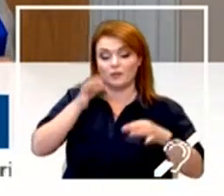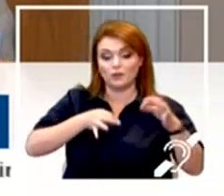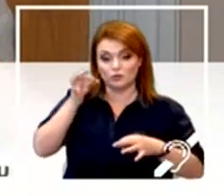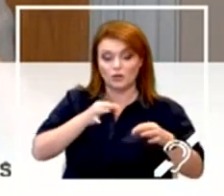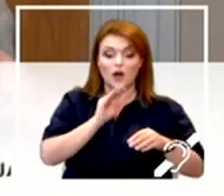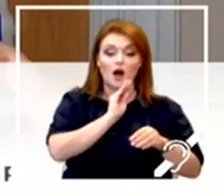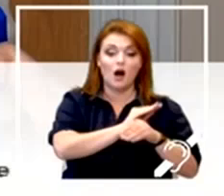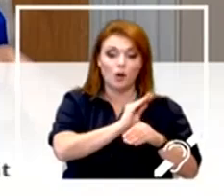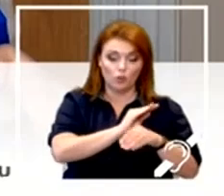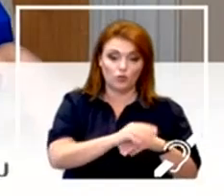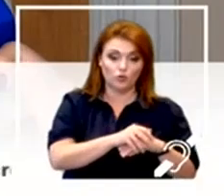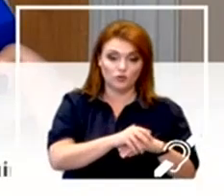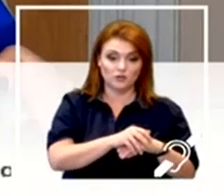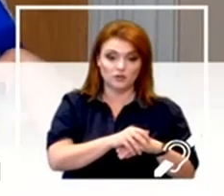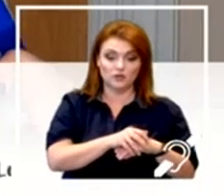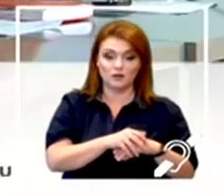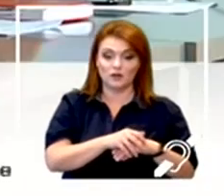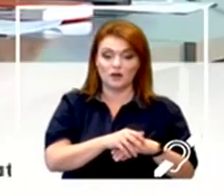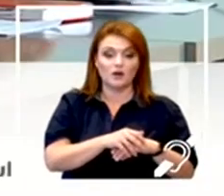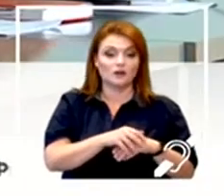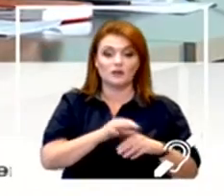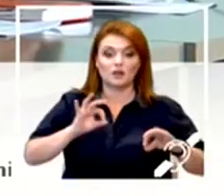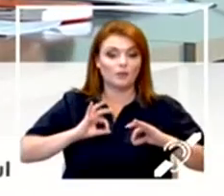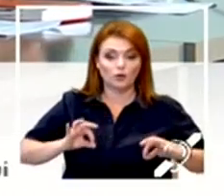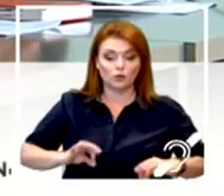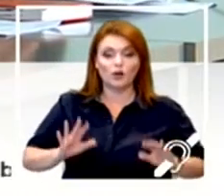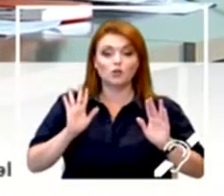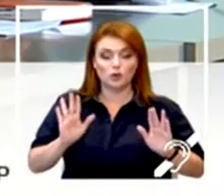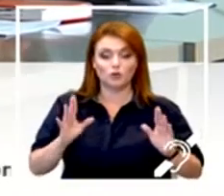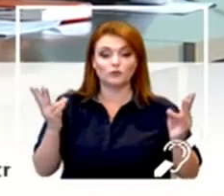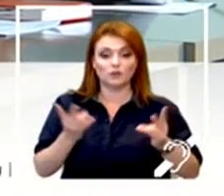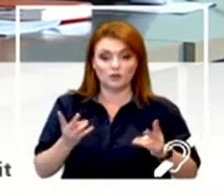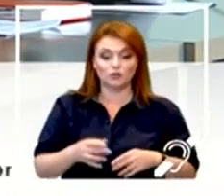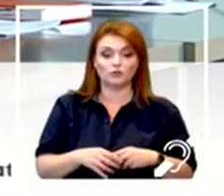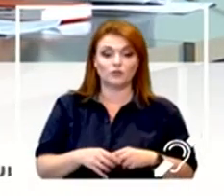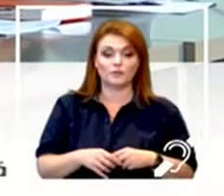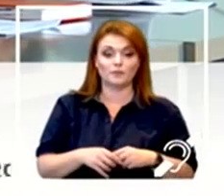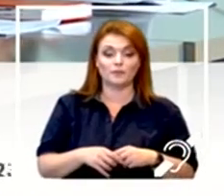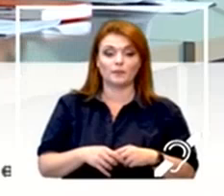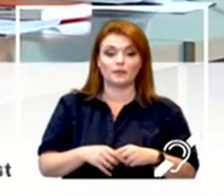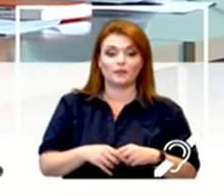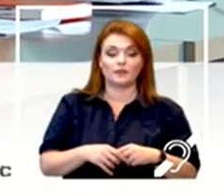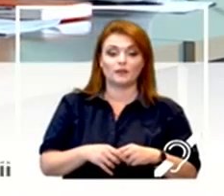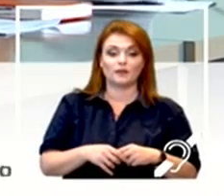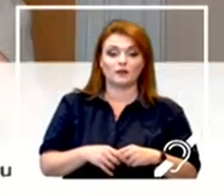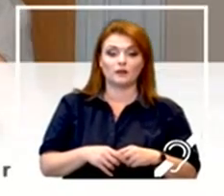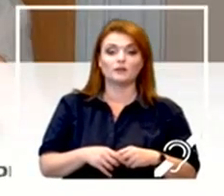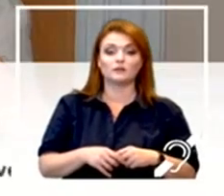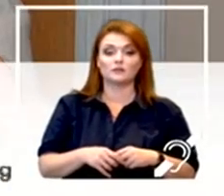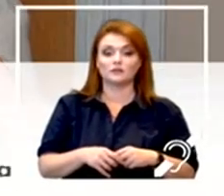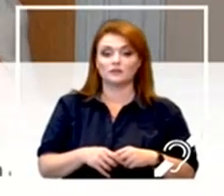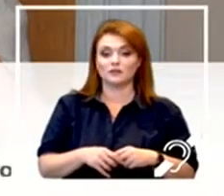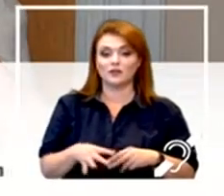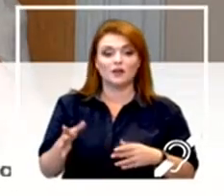numele statului, nu este reprezentată de Procuratura Generală, așa cum prevede legea, dar de un procuror din Procuratura Municipală. E un